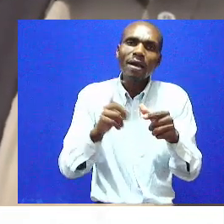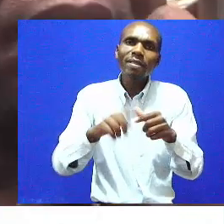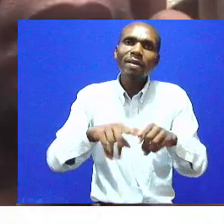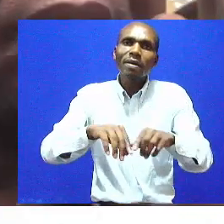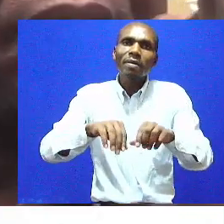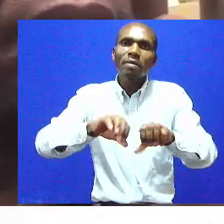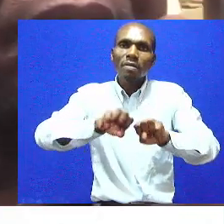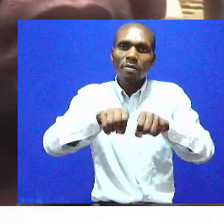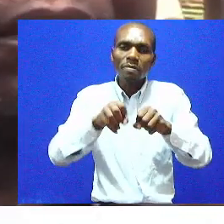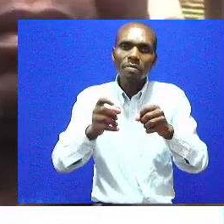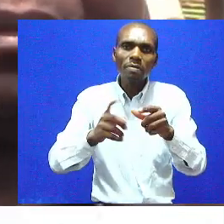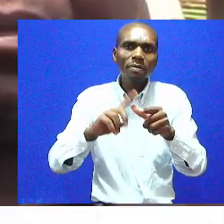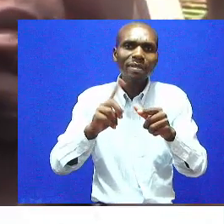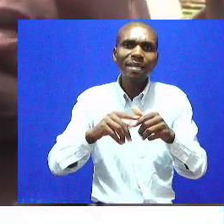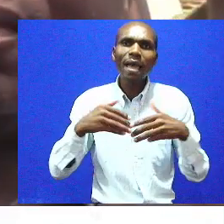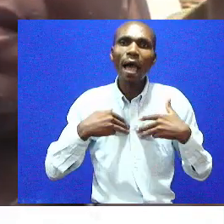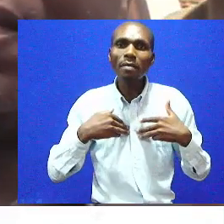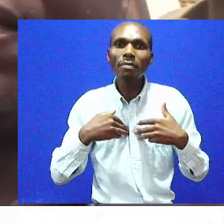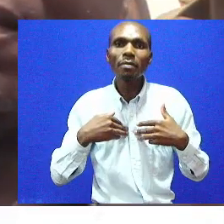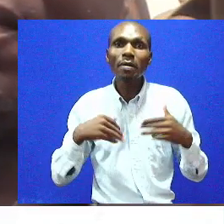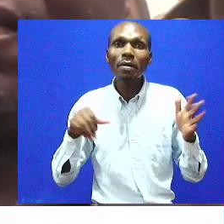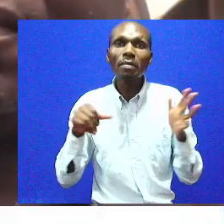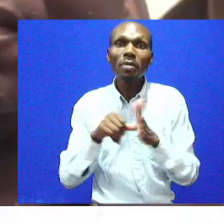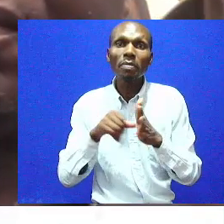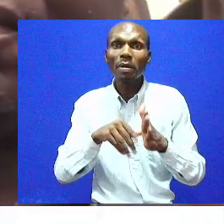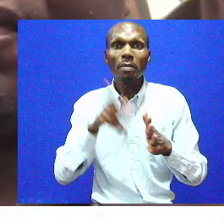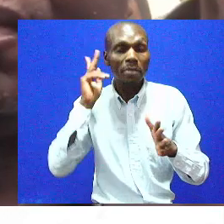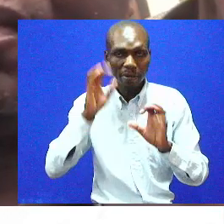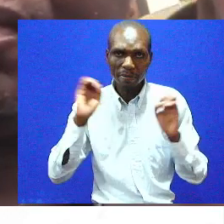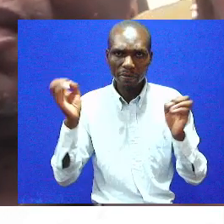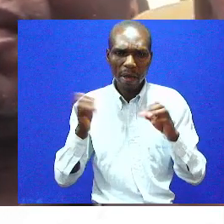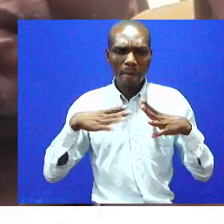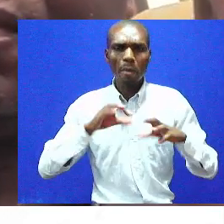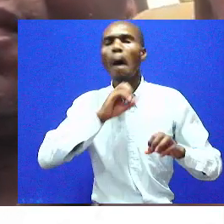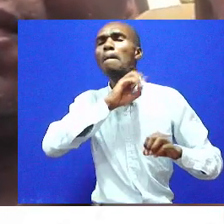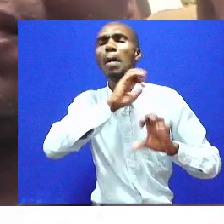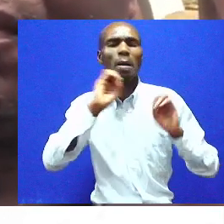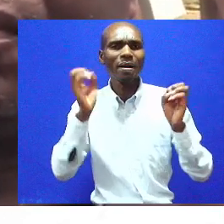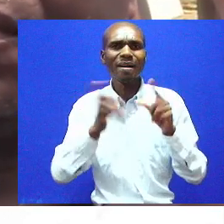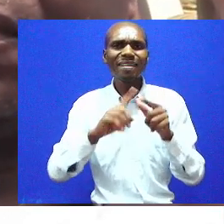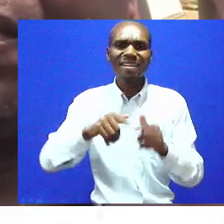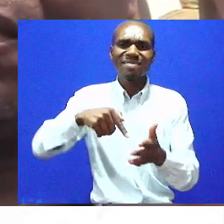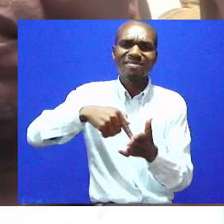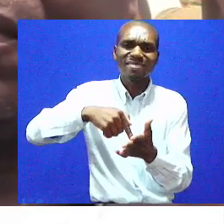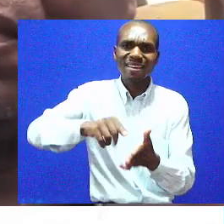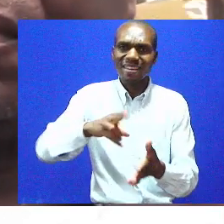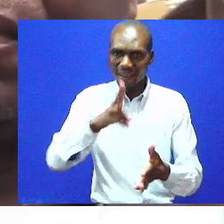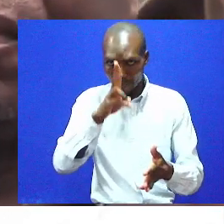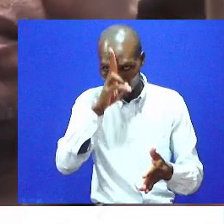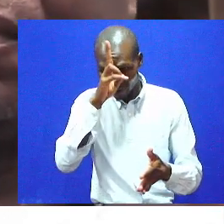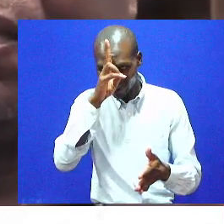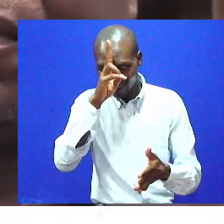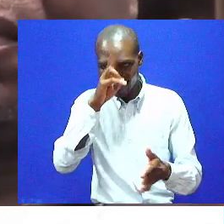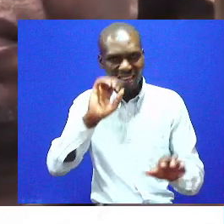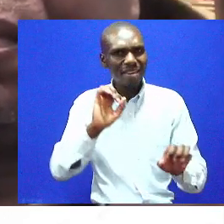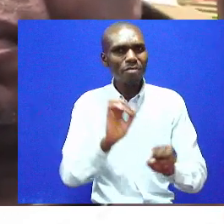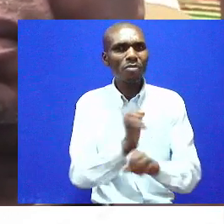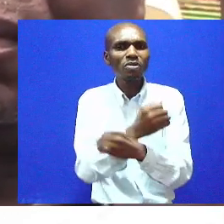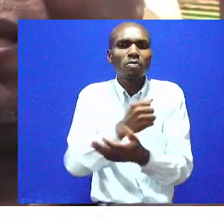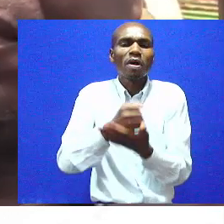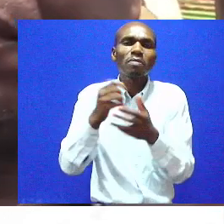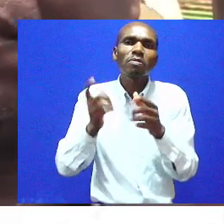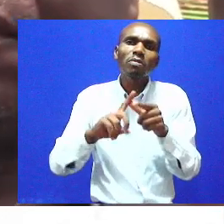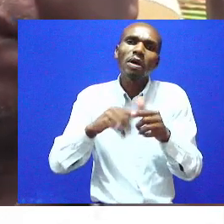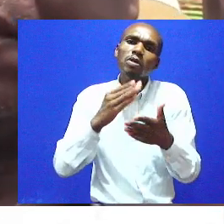propox. Si haina shida, tuko na amani. Hapa sio mahali watu wanapigana. Kutuma chesiu Kisii, sio kusaidia Kisii, Kisii wenyewe wanapendana. Kitu